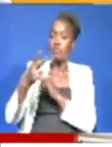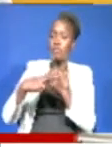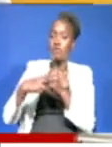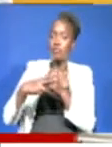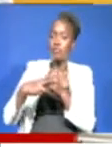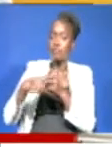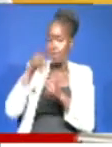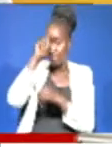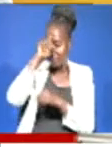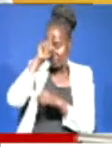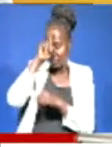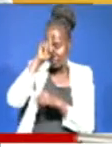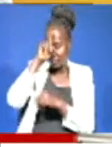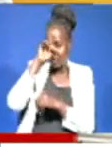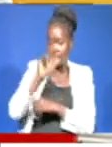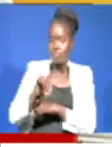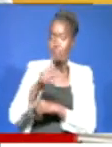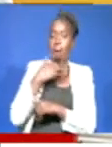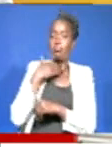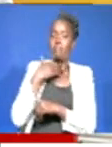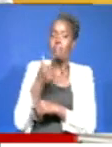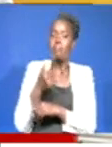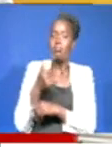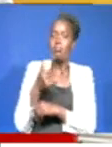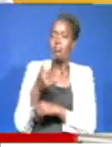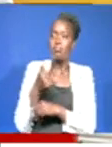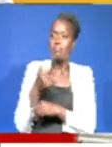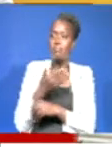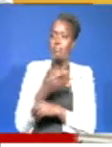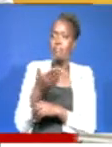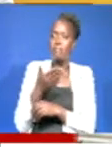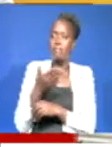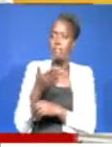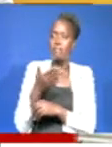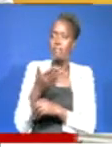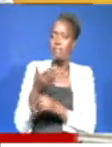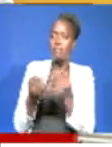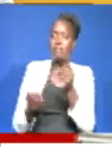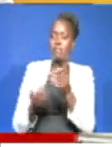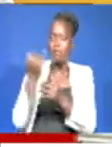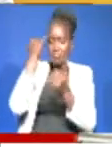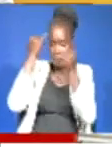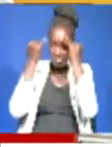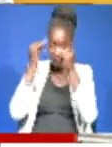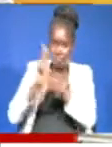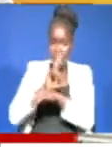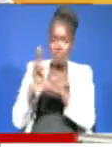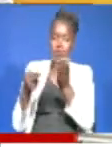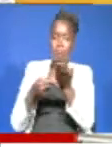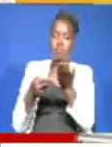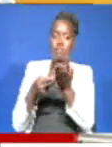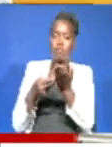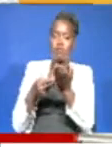Misri ni kwamba wanataka kutilia jambo hili la ubunifu na kutumia teknolojia katika